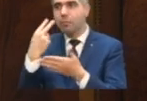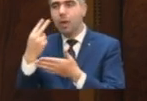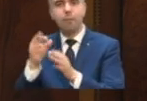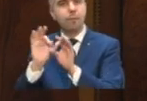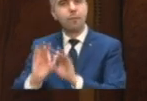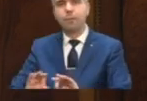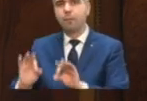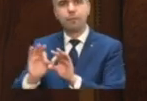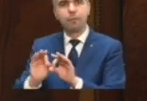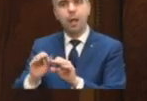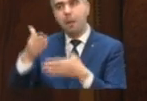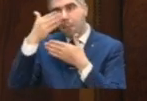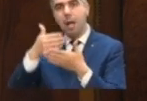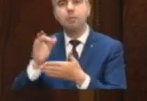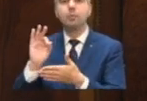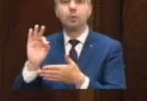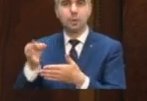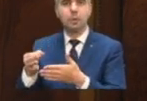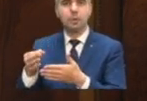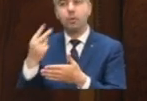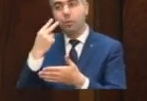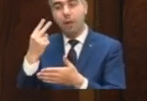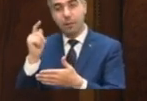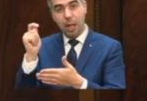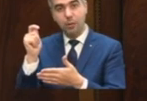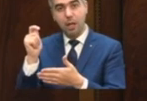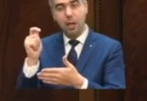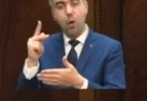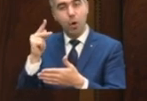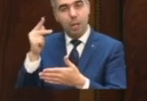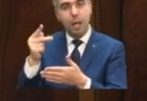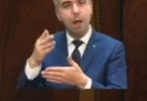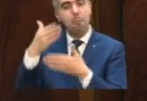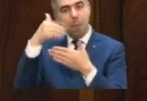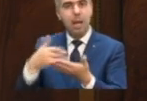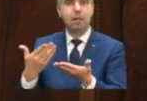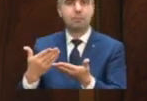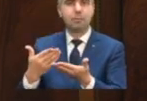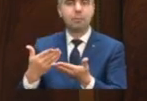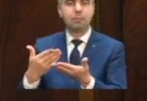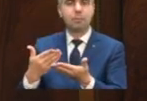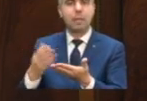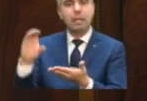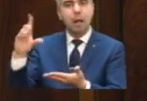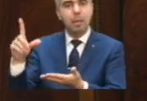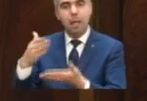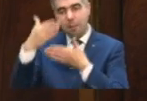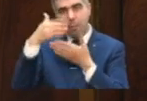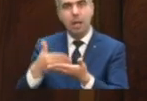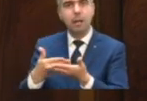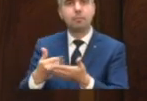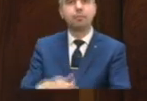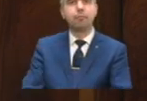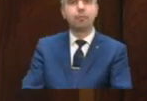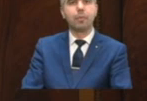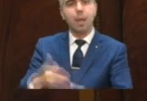سيدي مغرب. هادشي اللي شفتي في طنجة مغرب. هادشي اللي في قنيطرة مغرب. هادشي اللي في النواصر مغرب. أنا مغرب